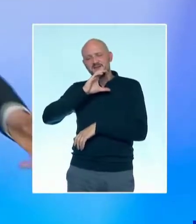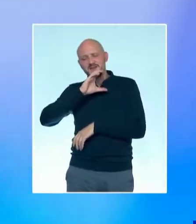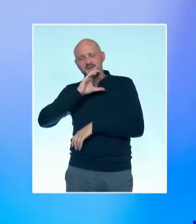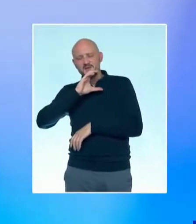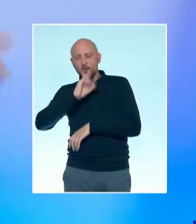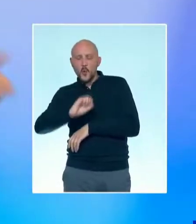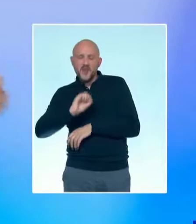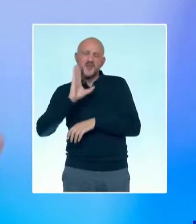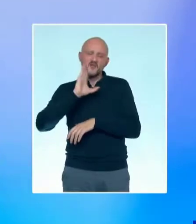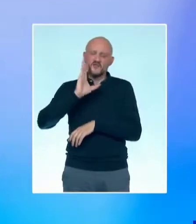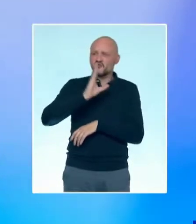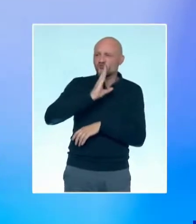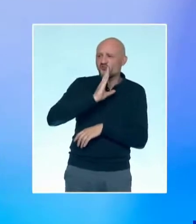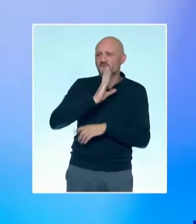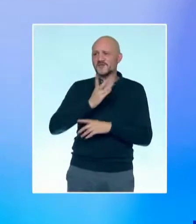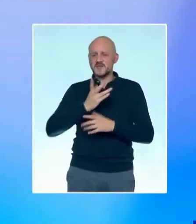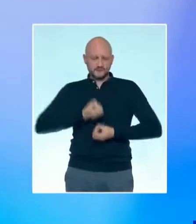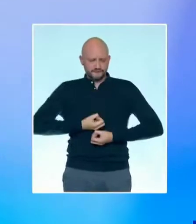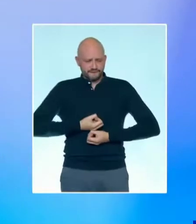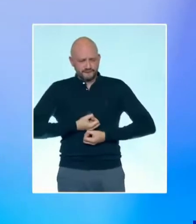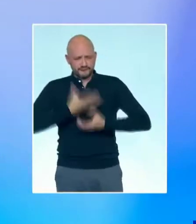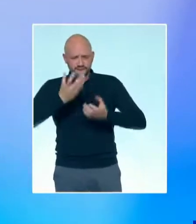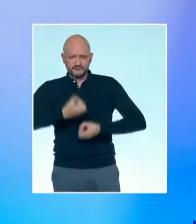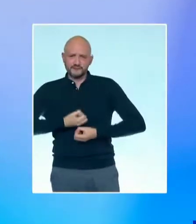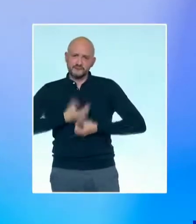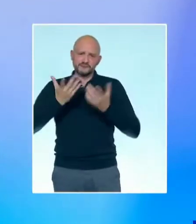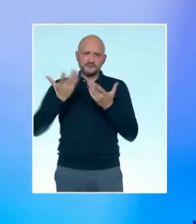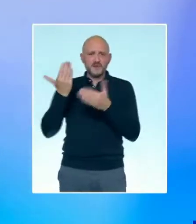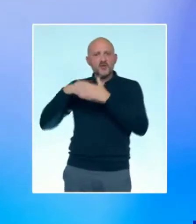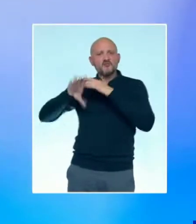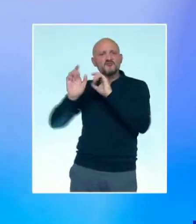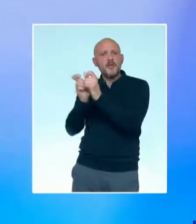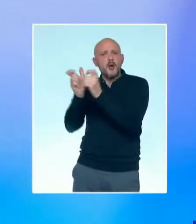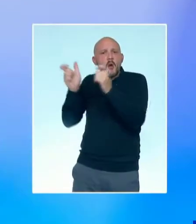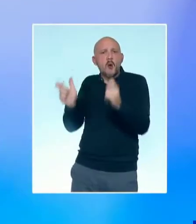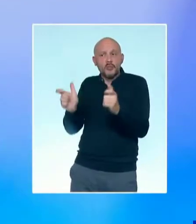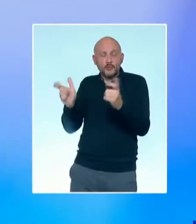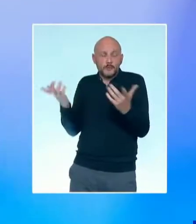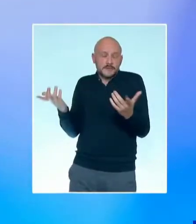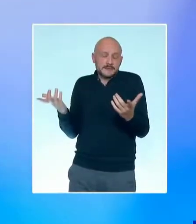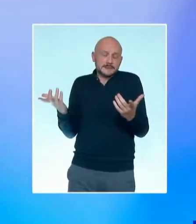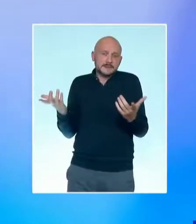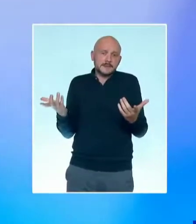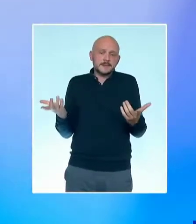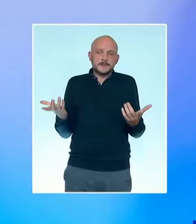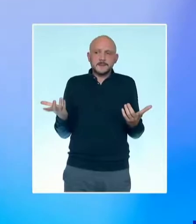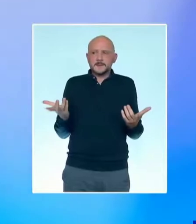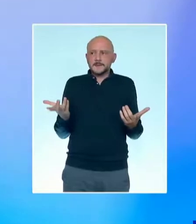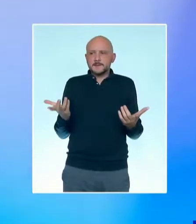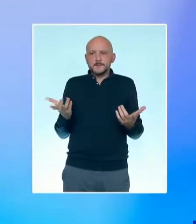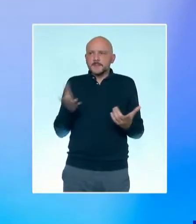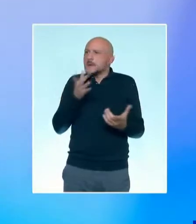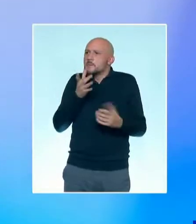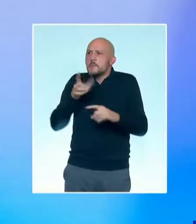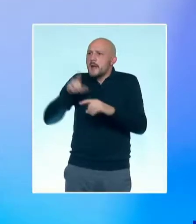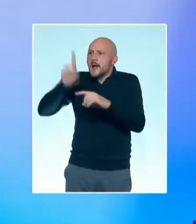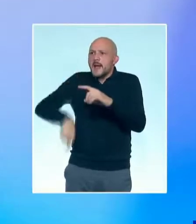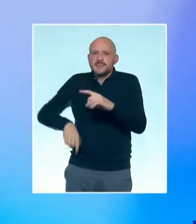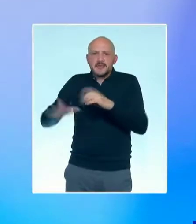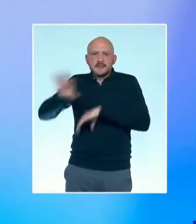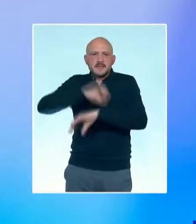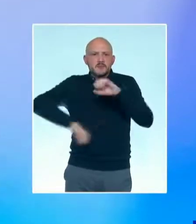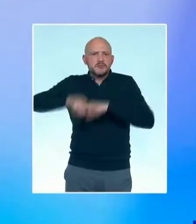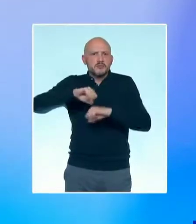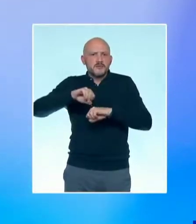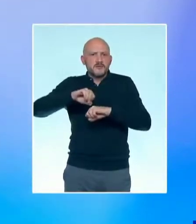début de l'année. Nous l'espérons tous, et d'ailleurs la raison même pour laquelle nous intervenons ce soir. Mais l'idée, c'est de dire, on ne va pas interdire l'organisation